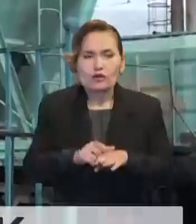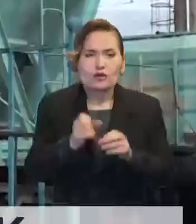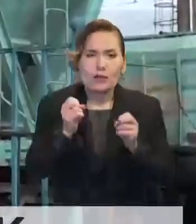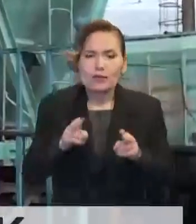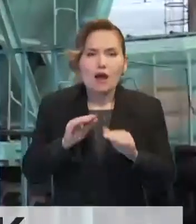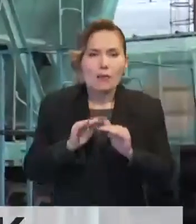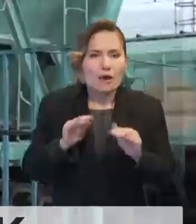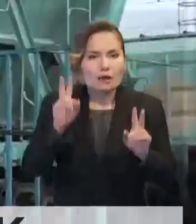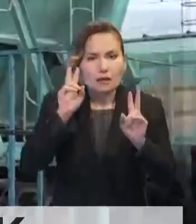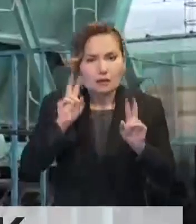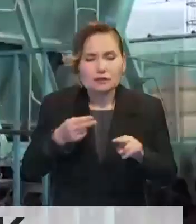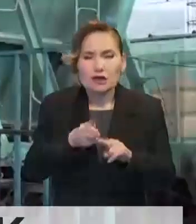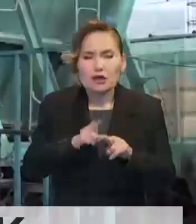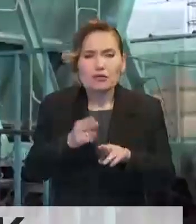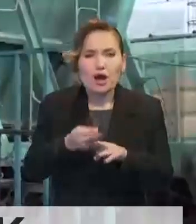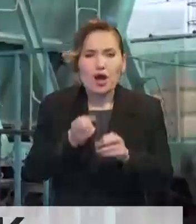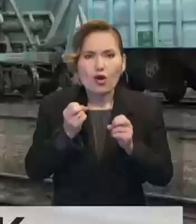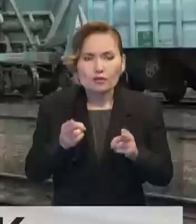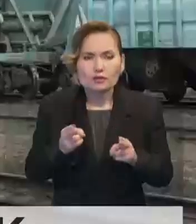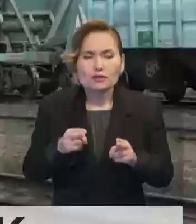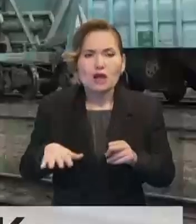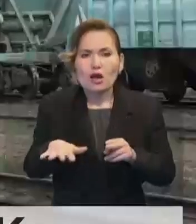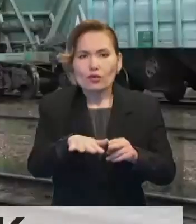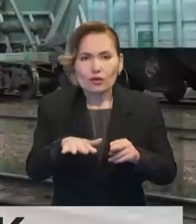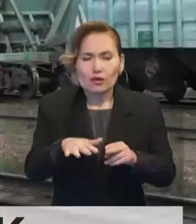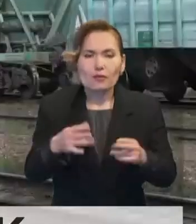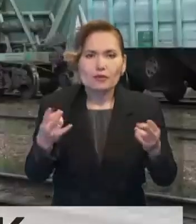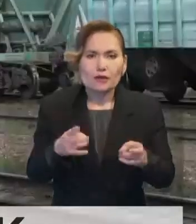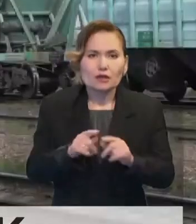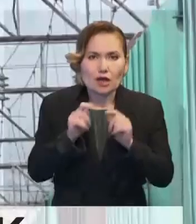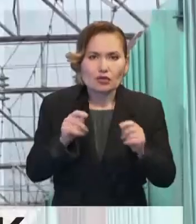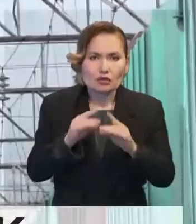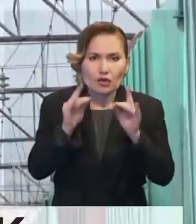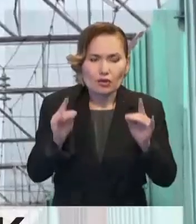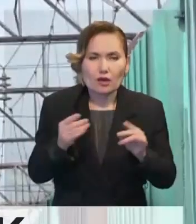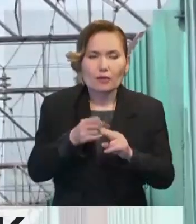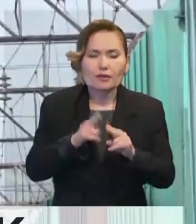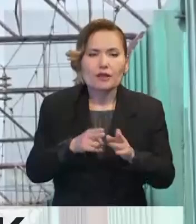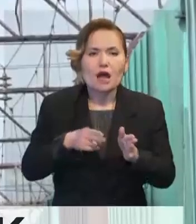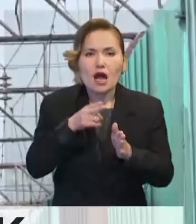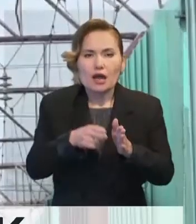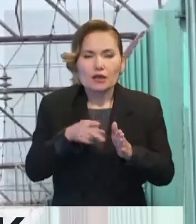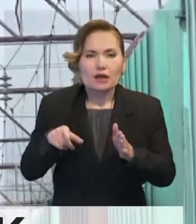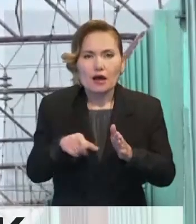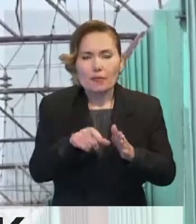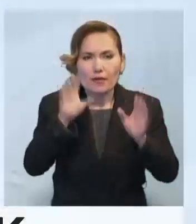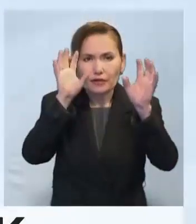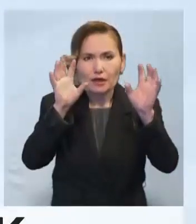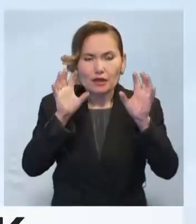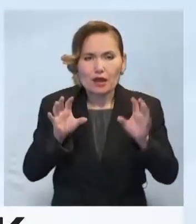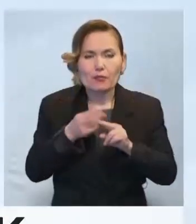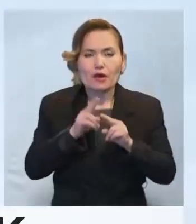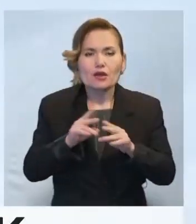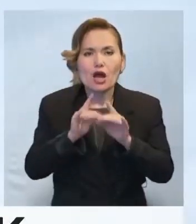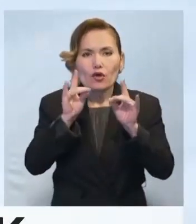мүмкін. Сондықтан қауіпсіз жер керек ауылымызға. Тасымалдаушы кәсіпорын өкілдерінің айтуынша, теміржол заңнамасына сәйкес өткел,